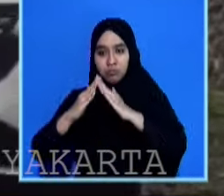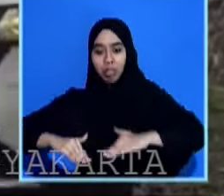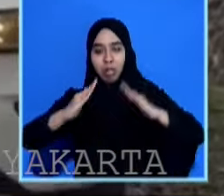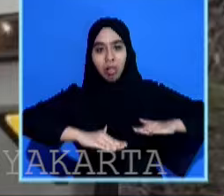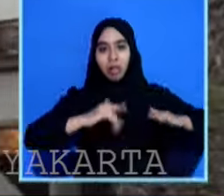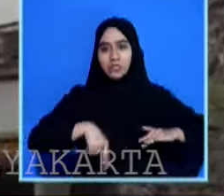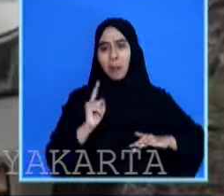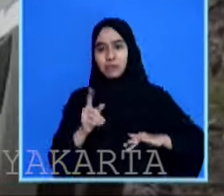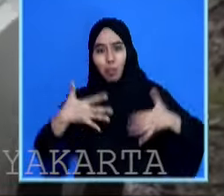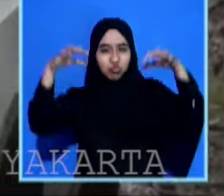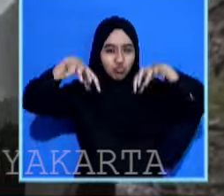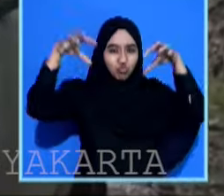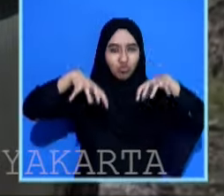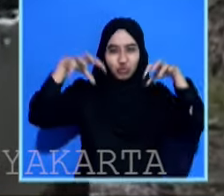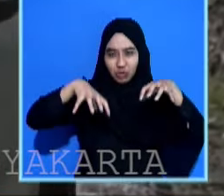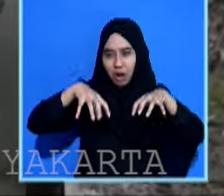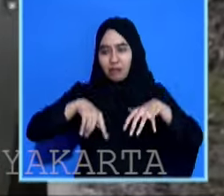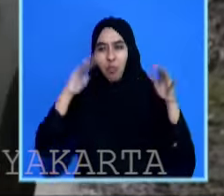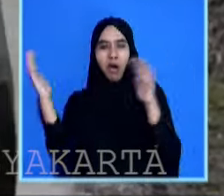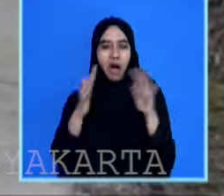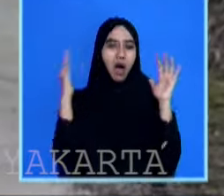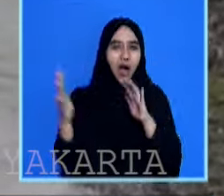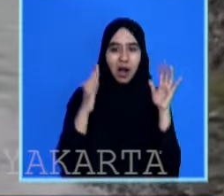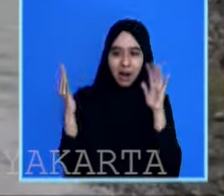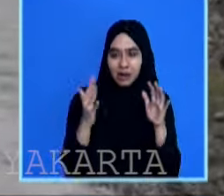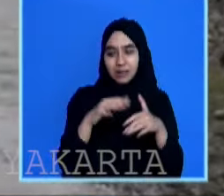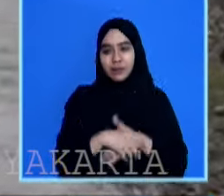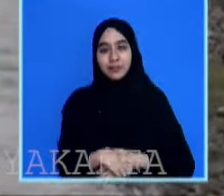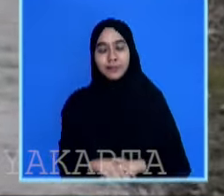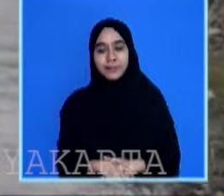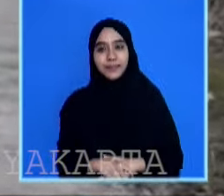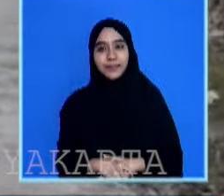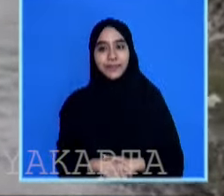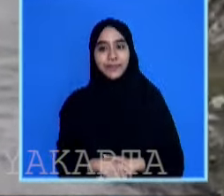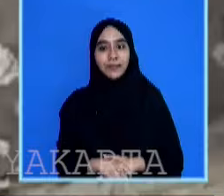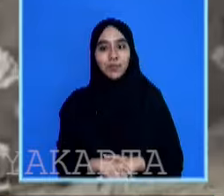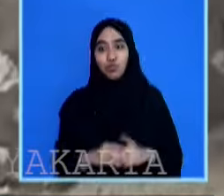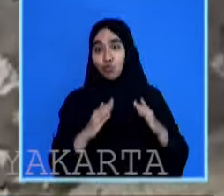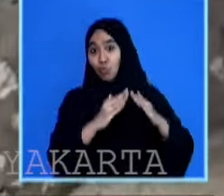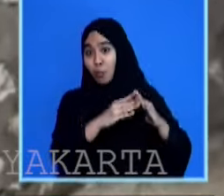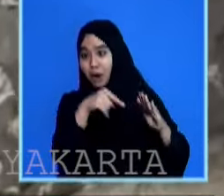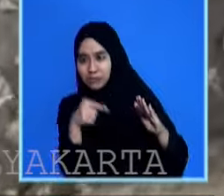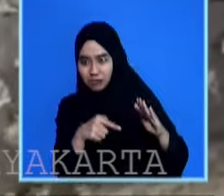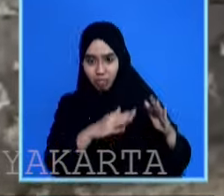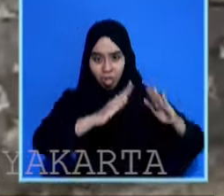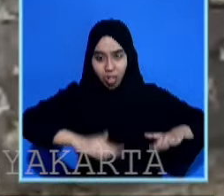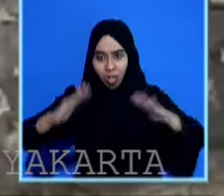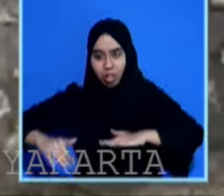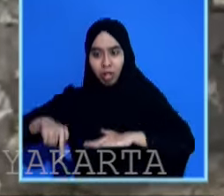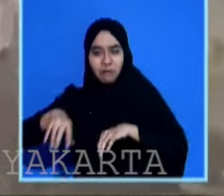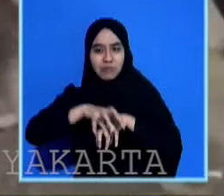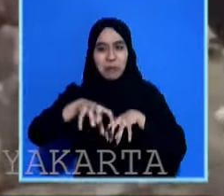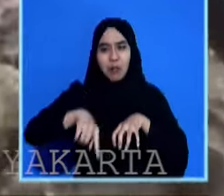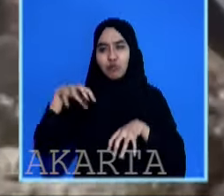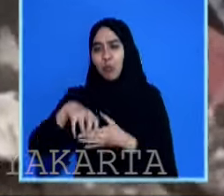dilanda hujan deras dan angin kencang dari siklon tropis Anggrek tidak hanya rumah sejumlah fasilitas umum juga mengalami